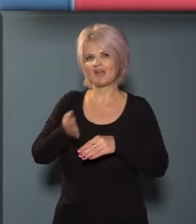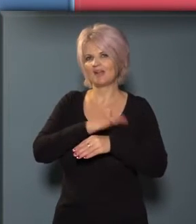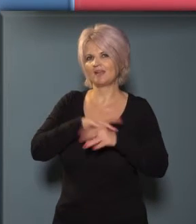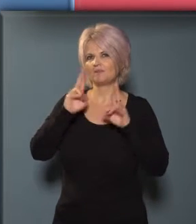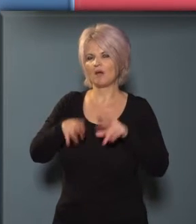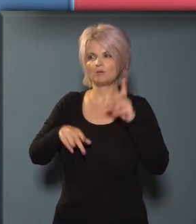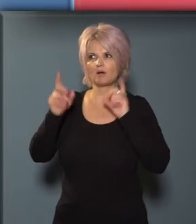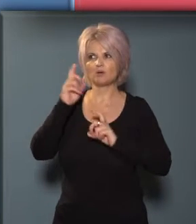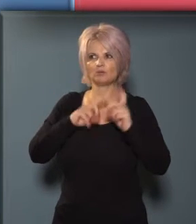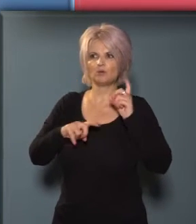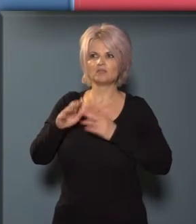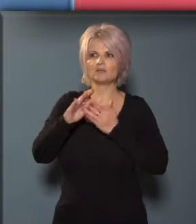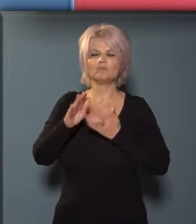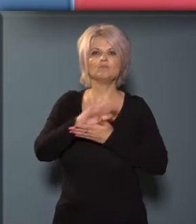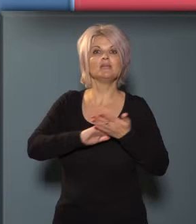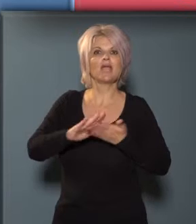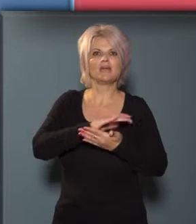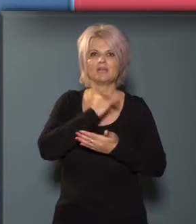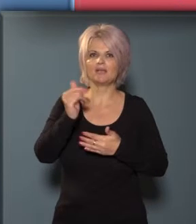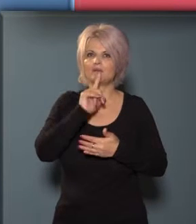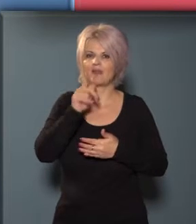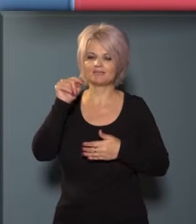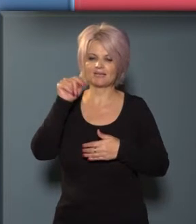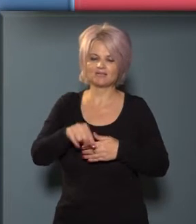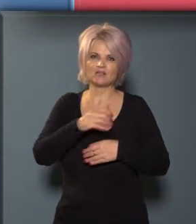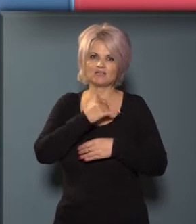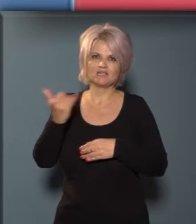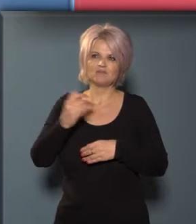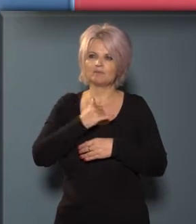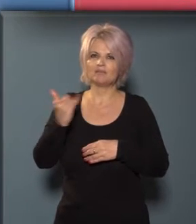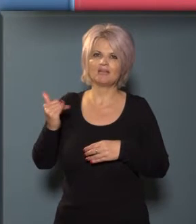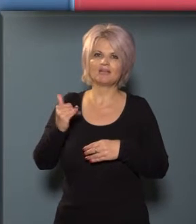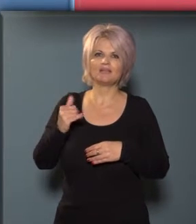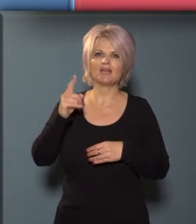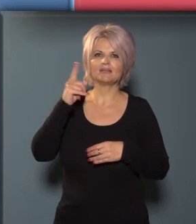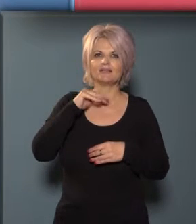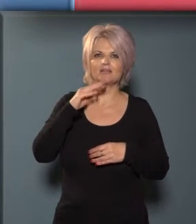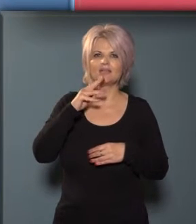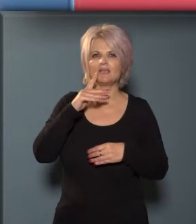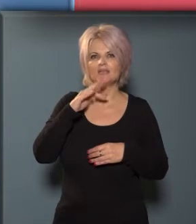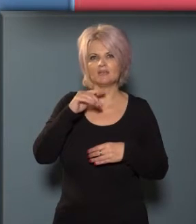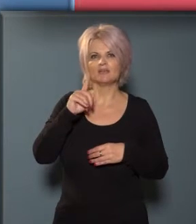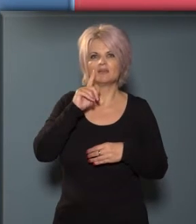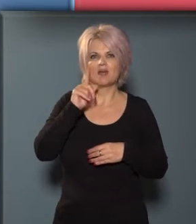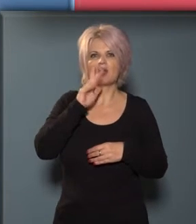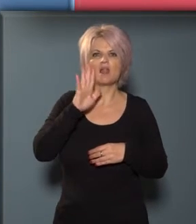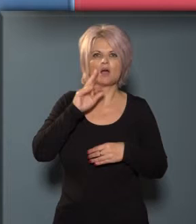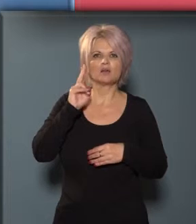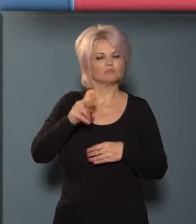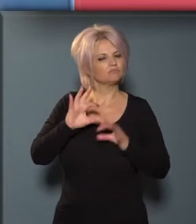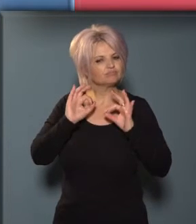azon gondolkodtunk, hogy vajon milyen év lesz. Most az idei év mindenkinek, egy Trilaknak is nagyon erősen